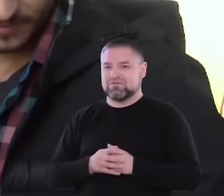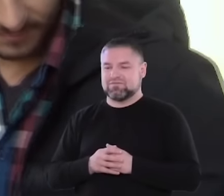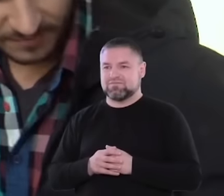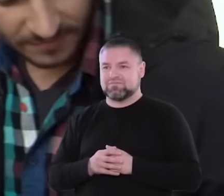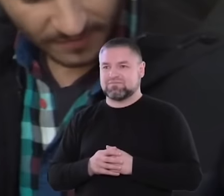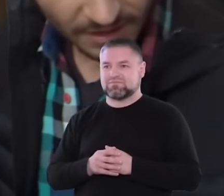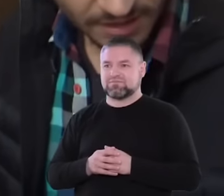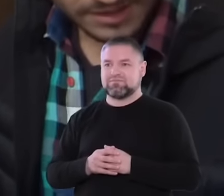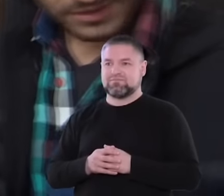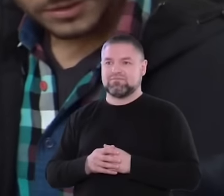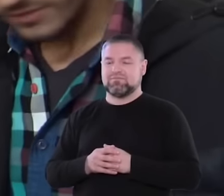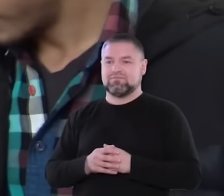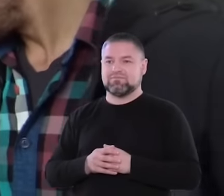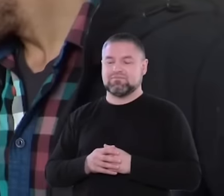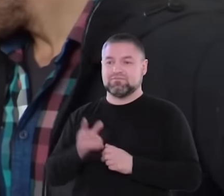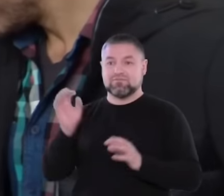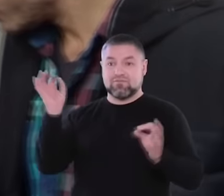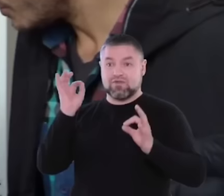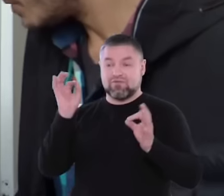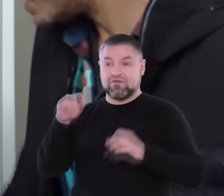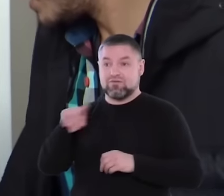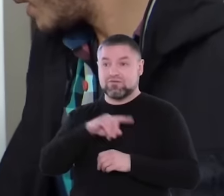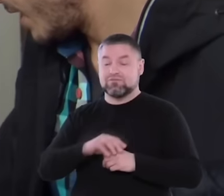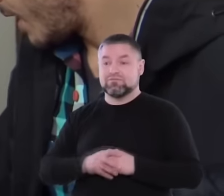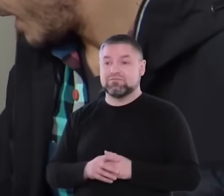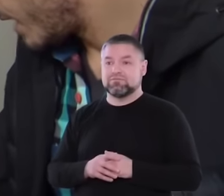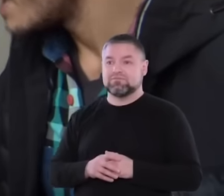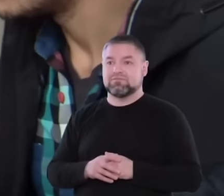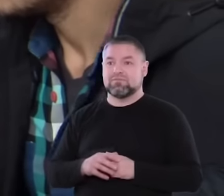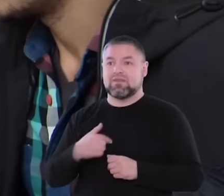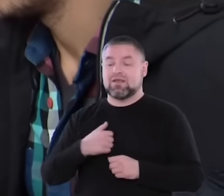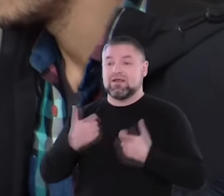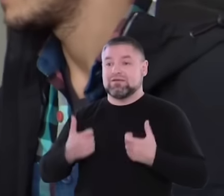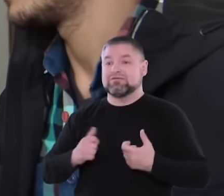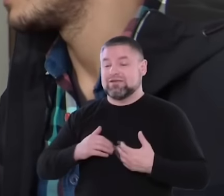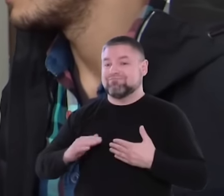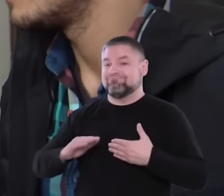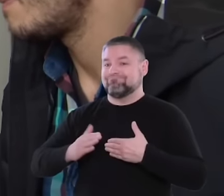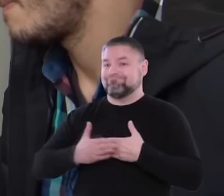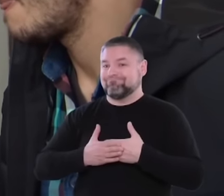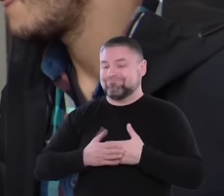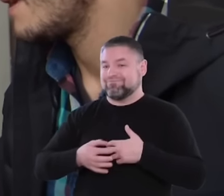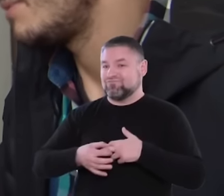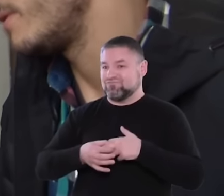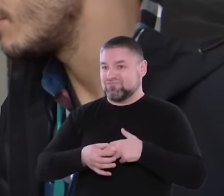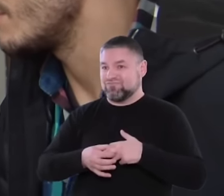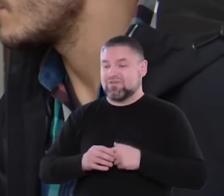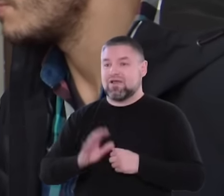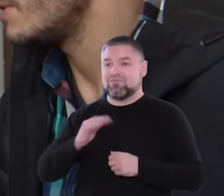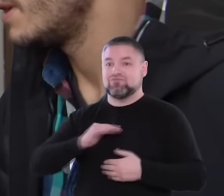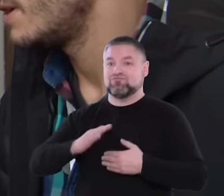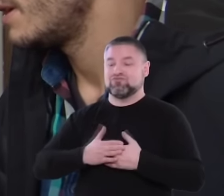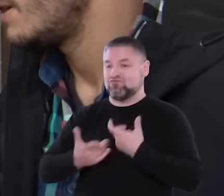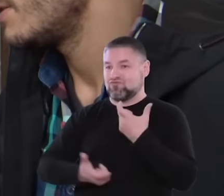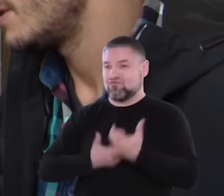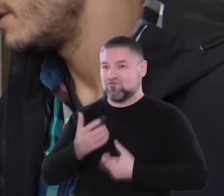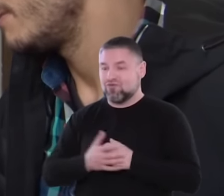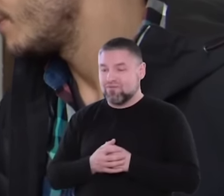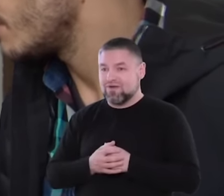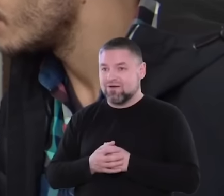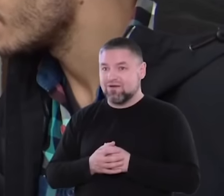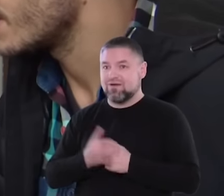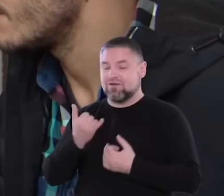rzecz. Mhm. Tylko informuję cię, mamusiu, że ja zamierzam się jej oświadczyć. A potem weźmiemy ślub.